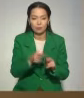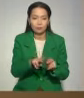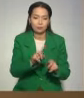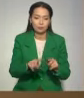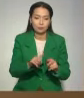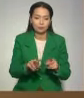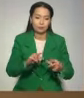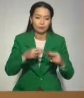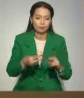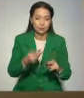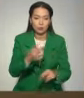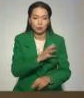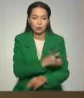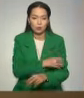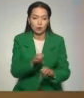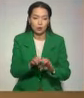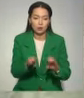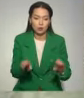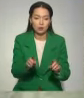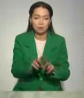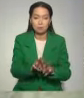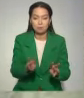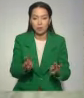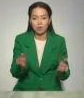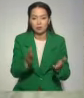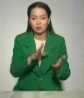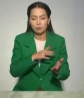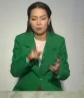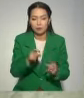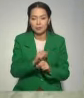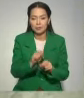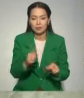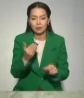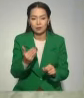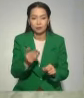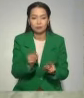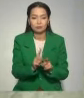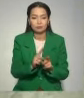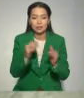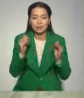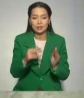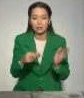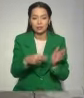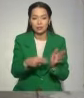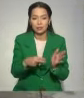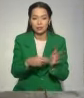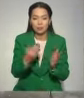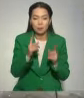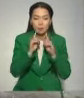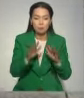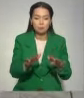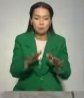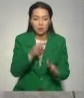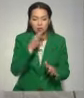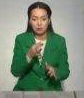вопрос изношных сетей вновь подняли в мажилисе их нельзя оправдать низкими тарифами парламентарии даже назвали это